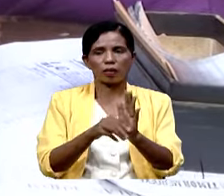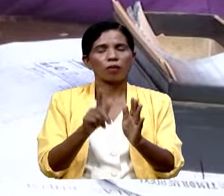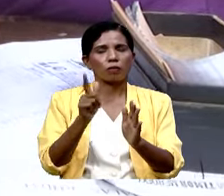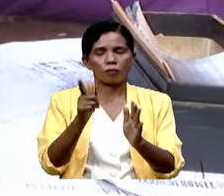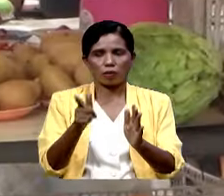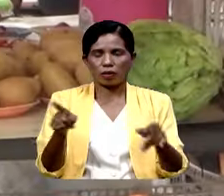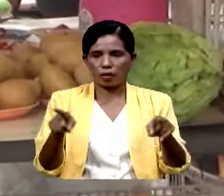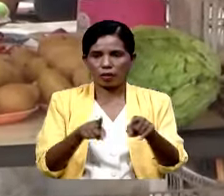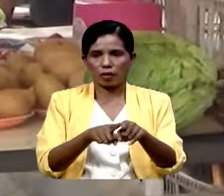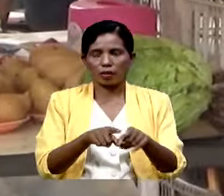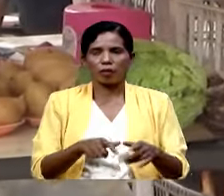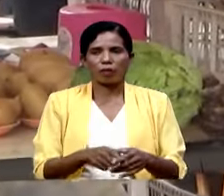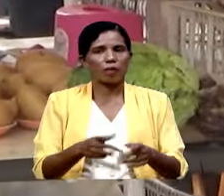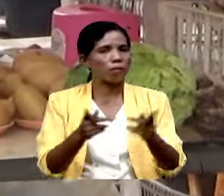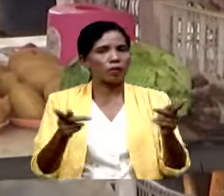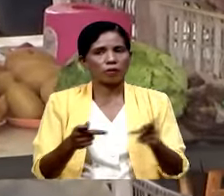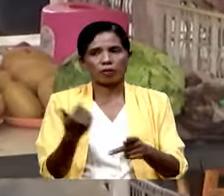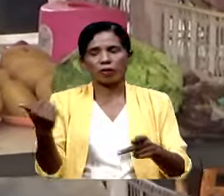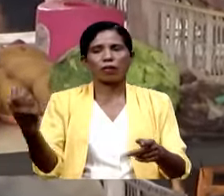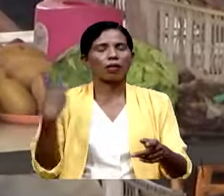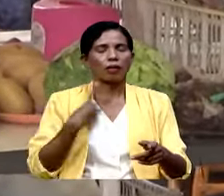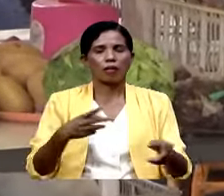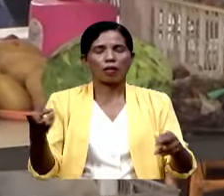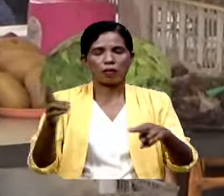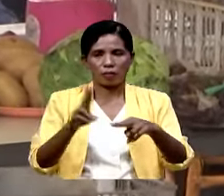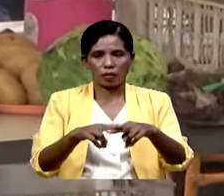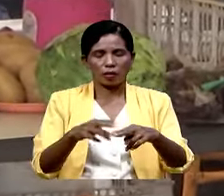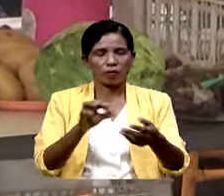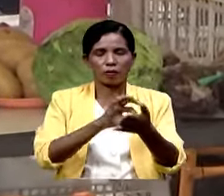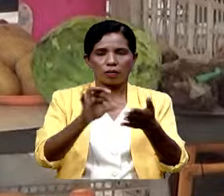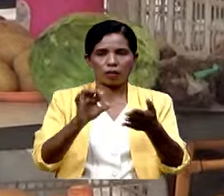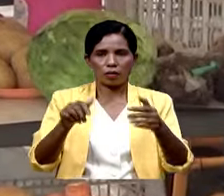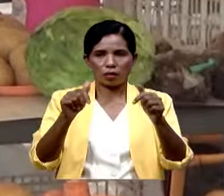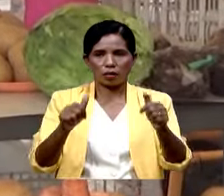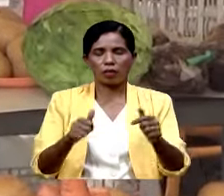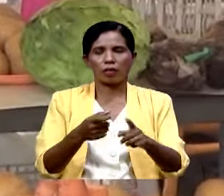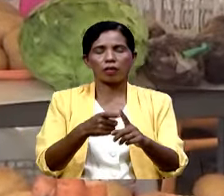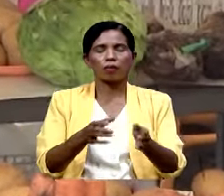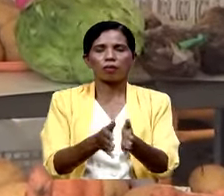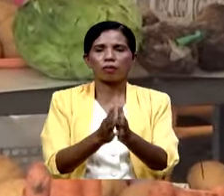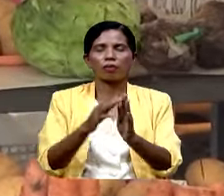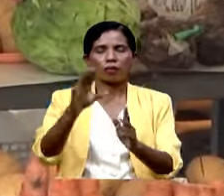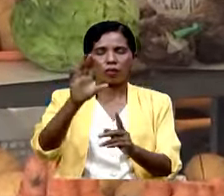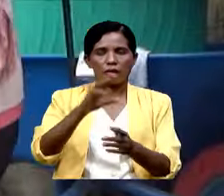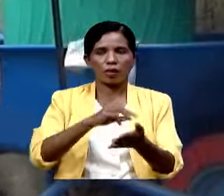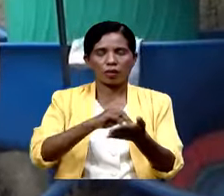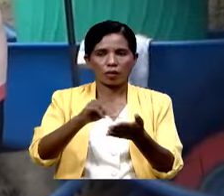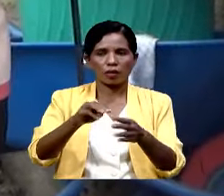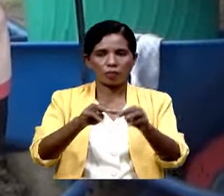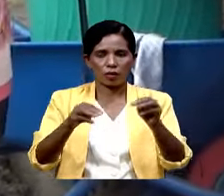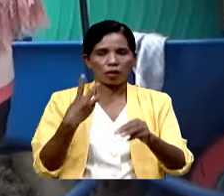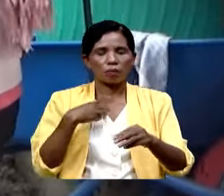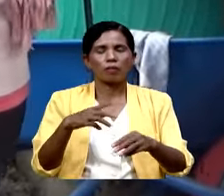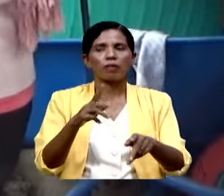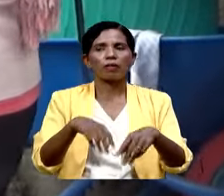de. Kita baru sel-seluk ne mama yang minta ami. Uluk rizis tu ami be, sefi husul lisensa, ya be munisip ne ami fangen